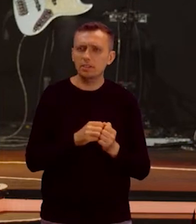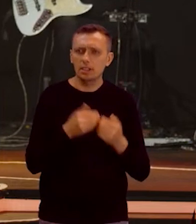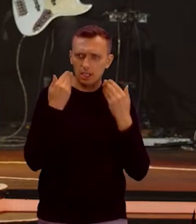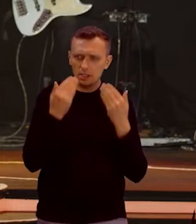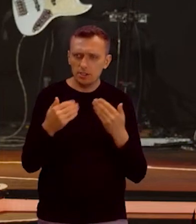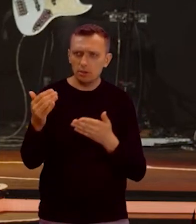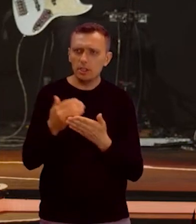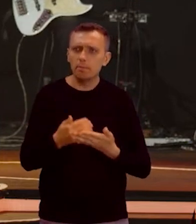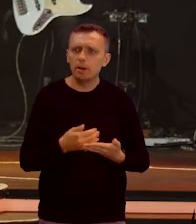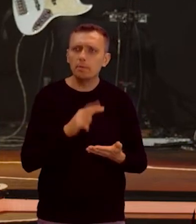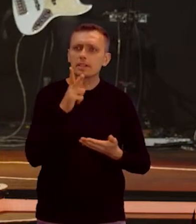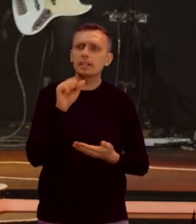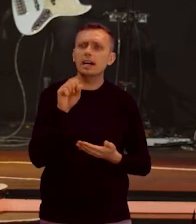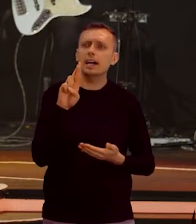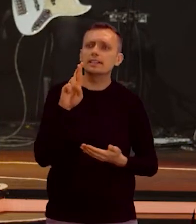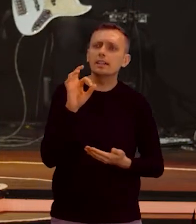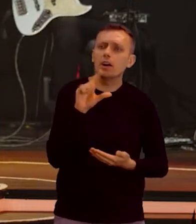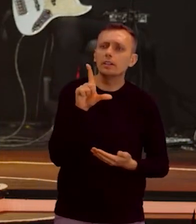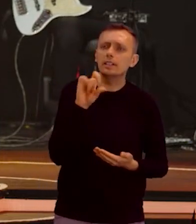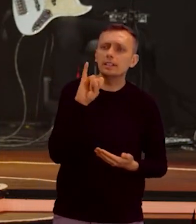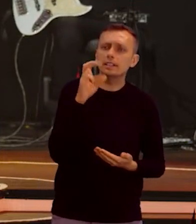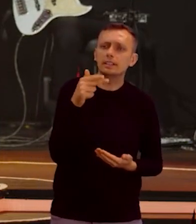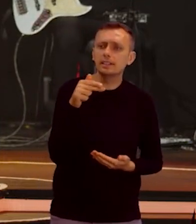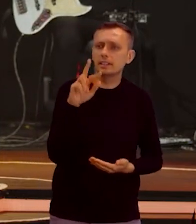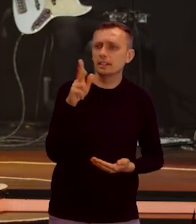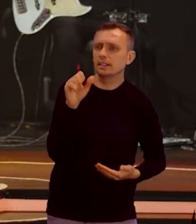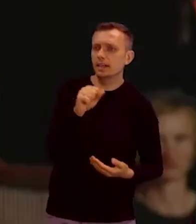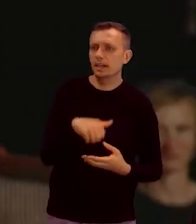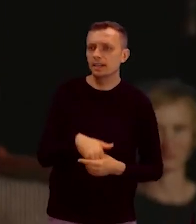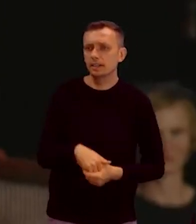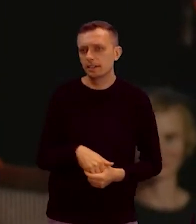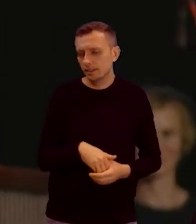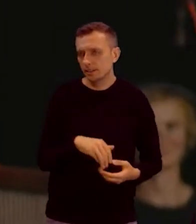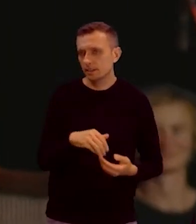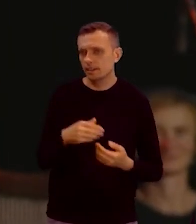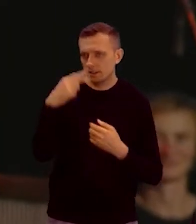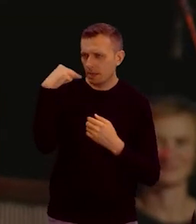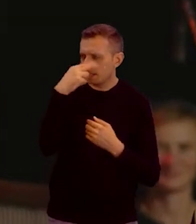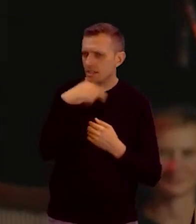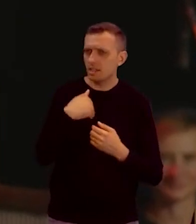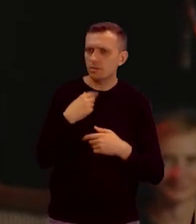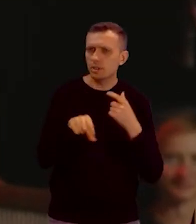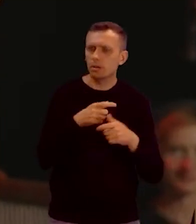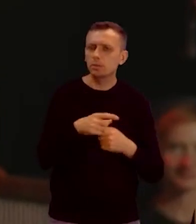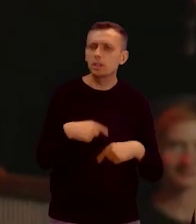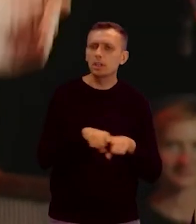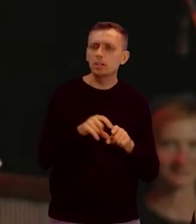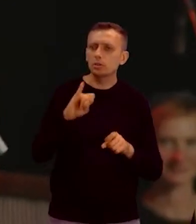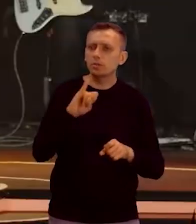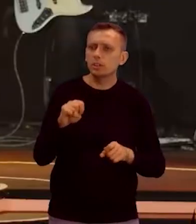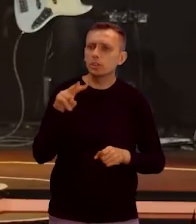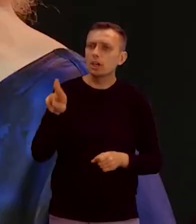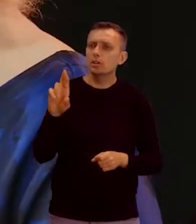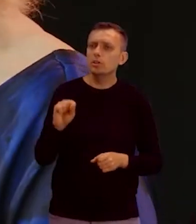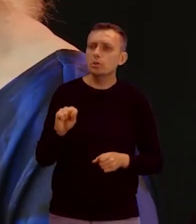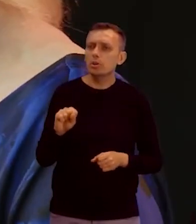że pewnie teraz mnie nie poznajecie, ale na tych filmach wyglądam, czuję się jak gwiazda Hollywoodu. Jest także Jura, który stoi właśnie